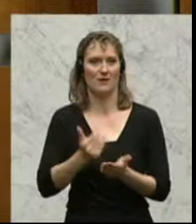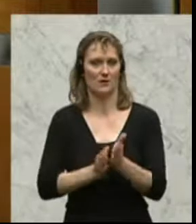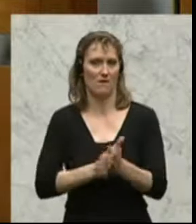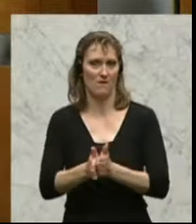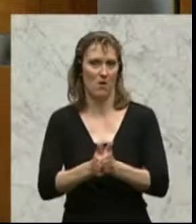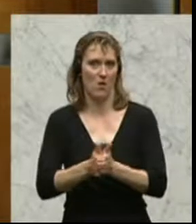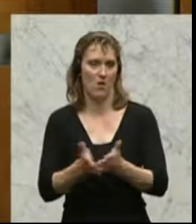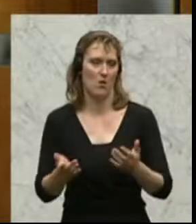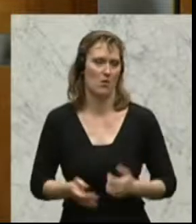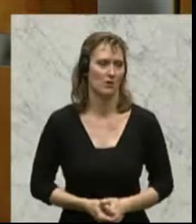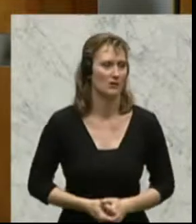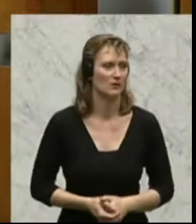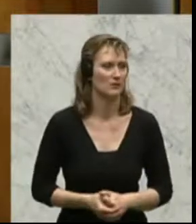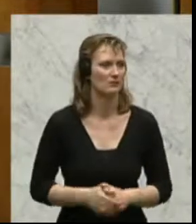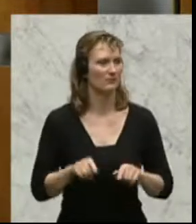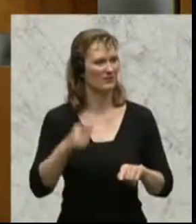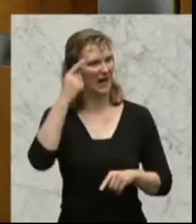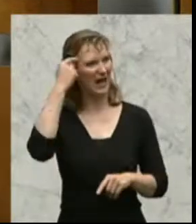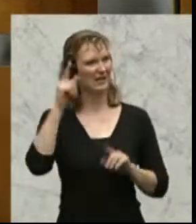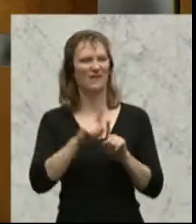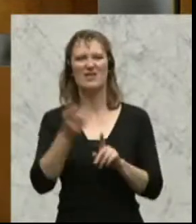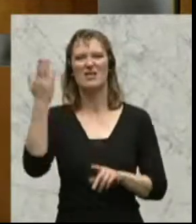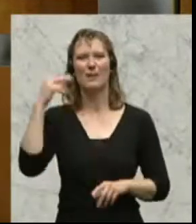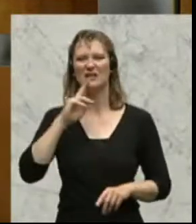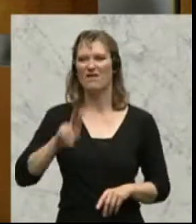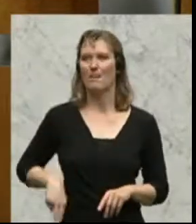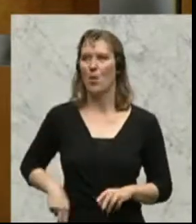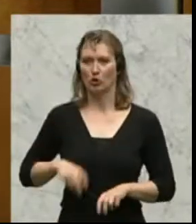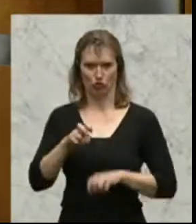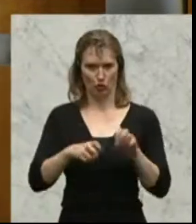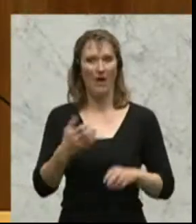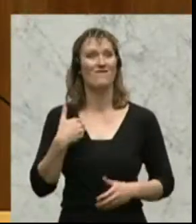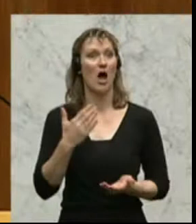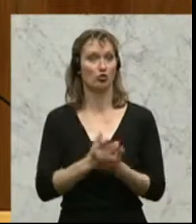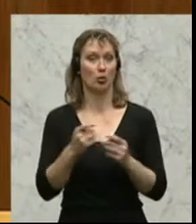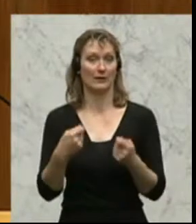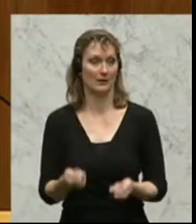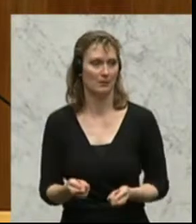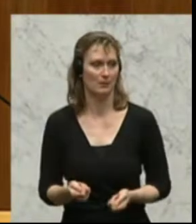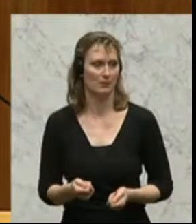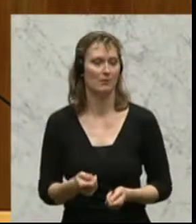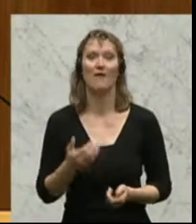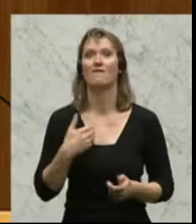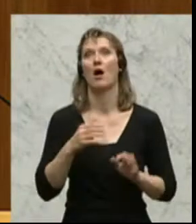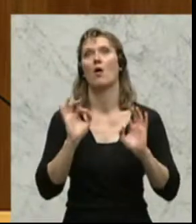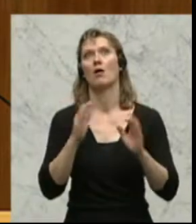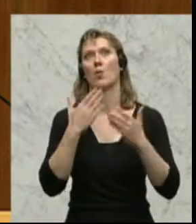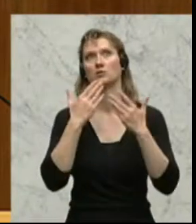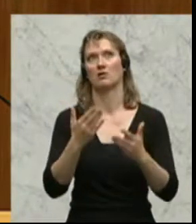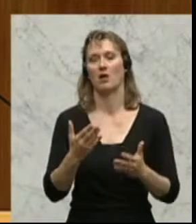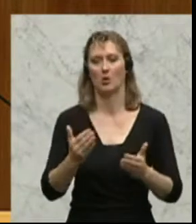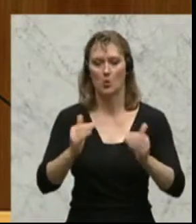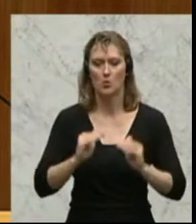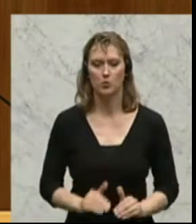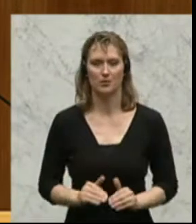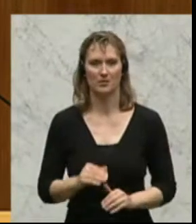Das alles erinnert auch an die Vermögenssteuer, die es in Österreich ja schon mal gab und die lobenswerterweise unter einem sehr klugen